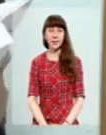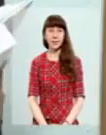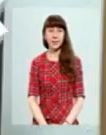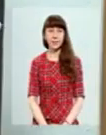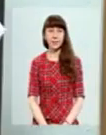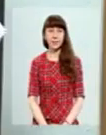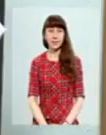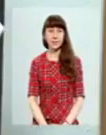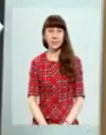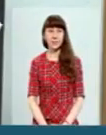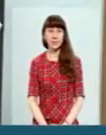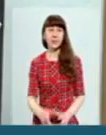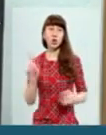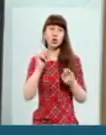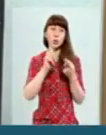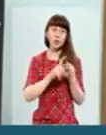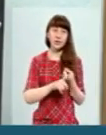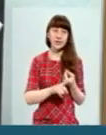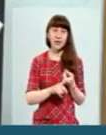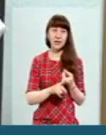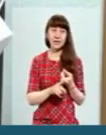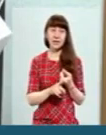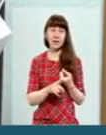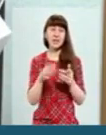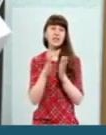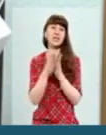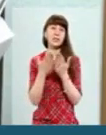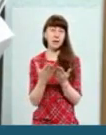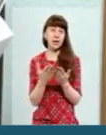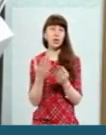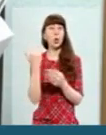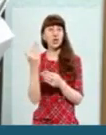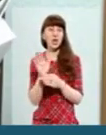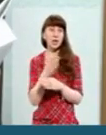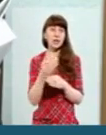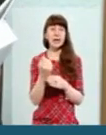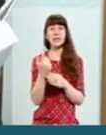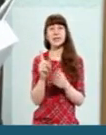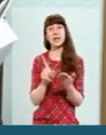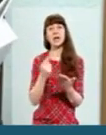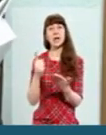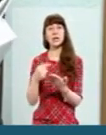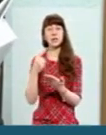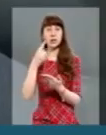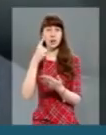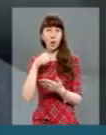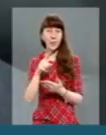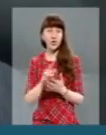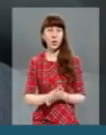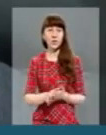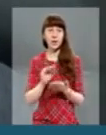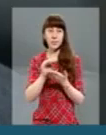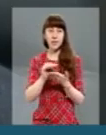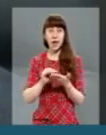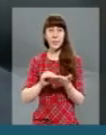читаю. Кітаптың құрылымына келсек, ретіне қарай бірнеше тарауға бөлінген. Кіріспесіне кеңестік кезеңнің соңғы кездеріндегі қол жазбалары